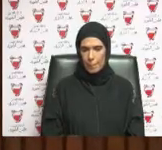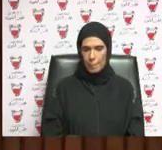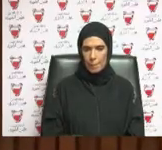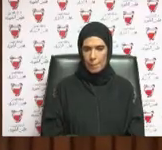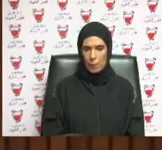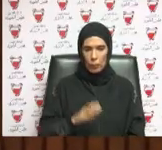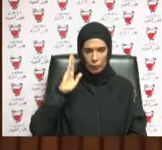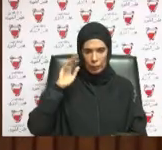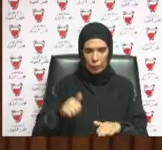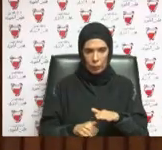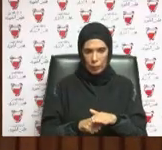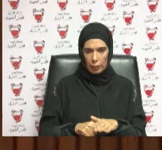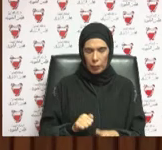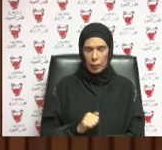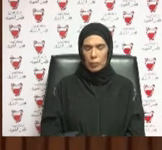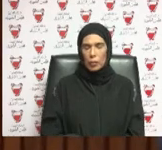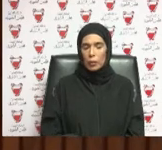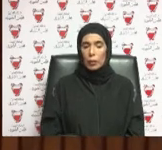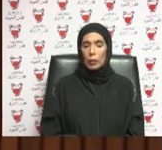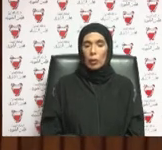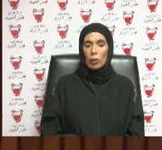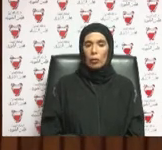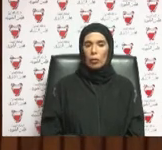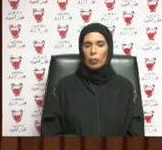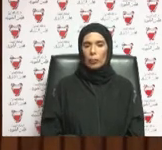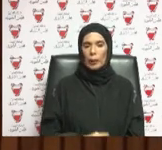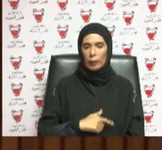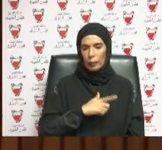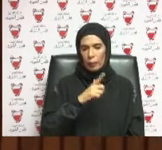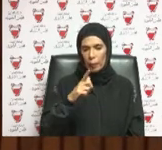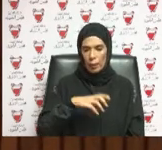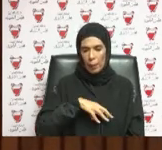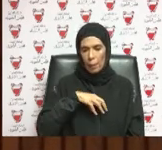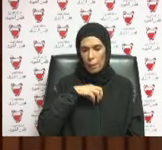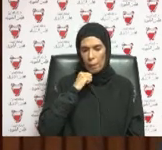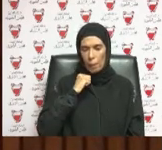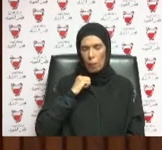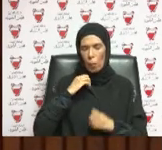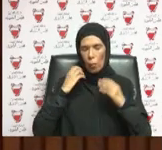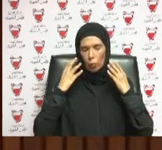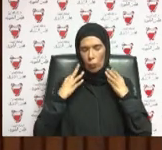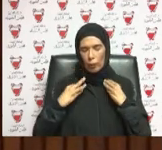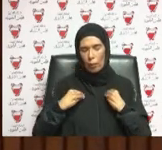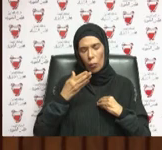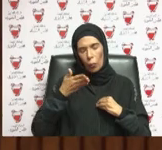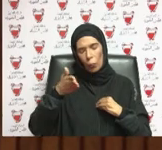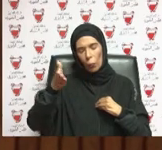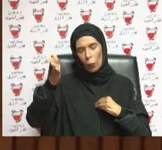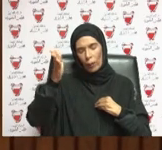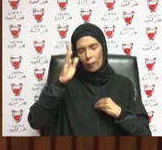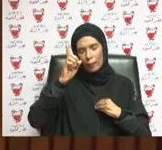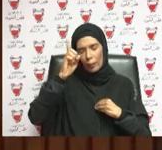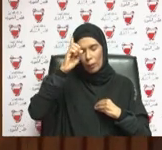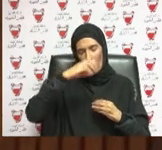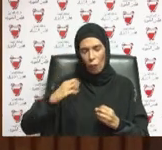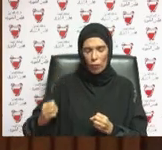شكرا معالي الرئيس. بسم الله الرحمن الرحيم. يا أيتها النفس المطمئنة ارجعي إلى ربك راضية مرضية وادخلي في